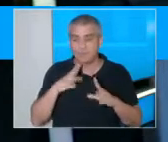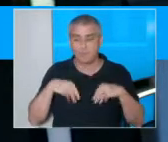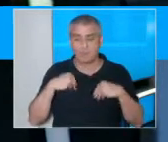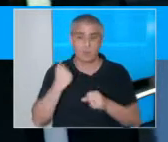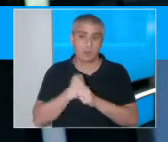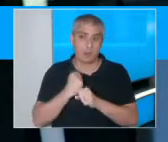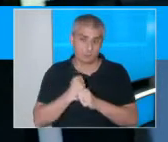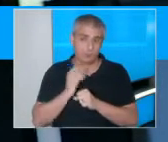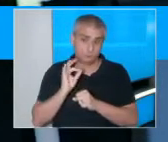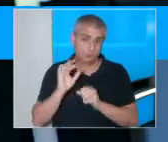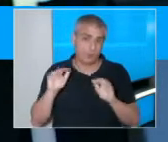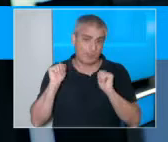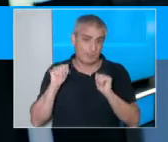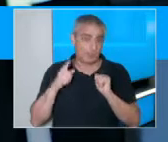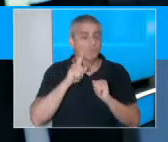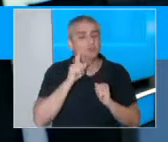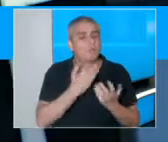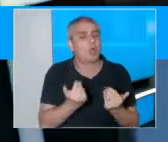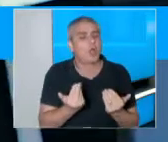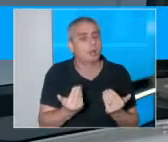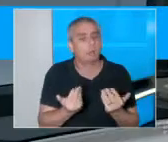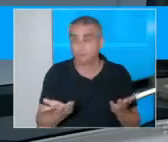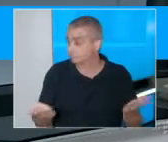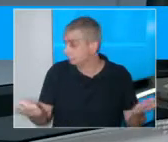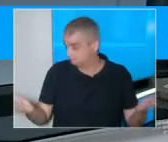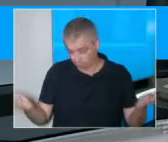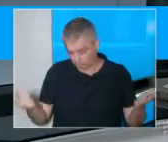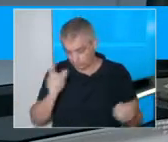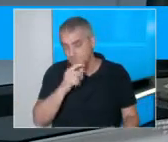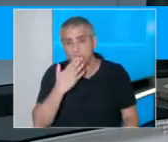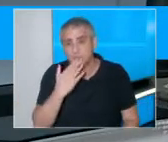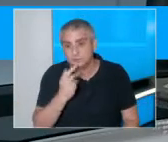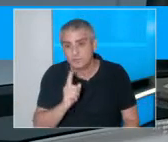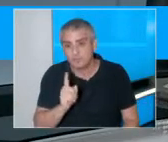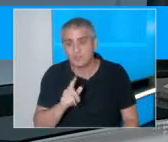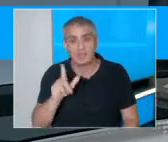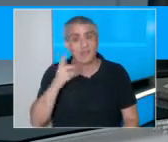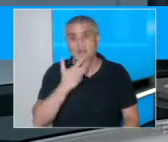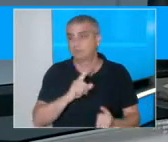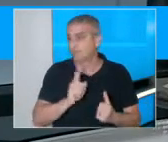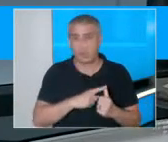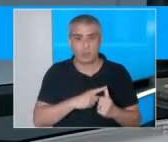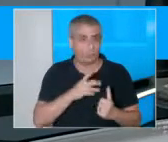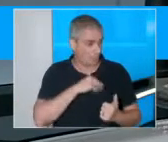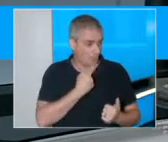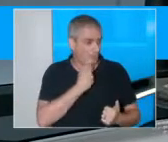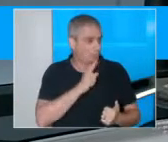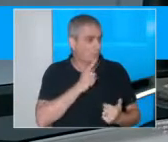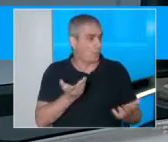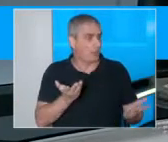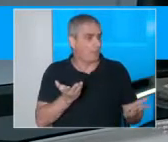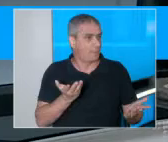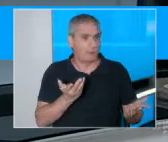להם כדי להימנע. שמות, למה לא אומרים? שמות, נאמר שמות. מאגודת ישראל, אז... ליצמן זה לא. רגע, הוא מוכן להעמיד שמות, למה